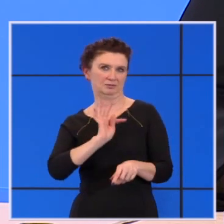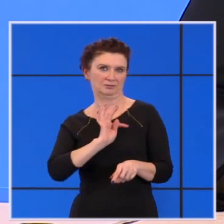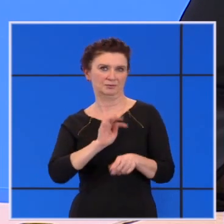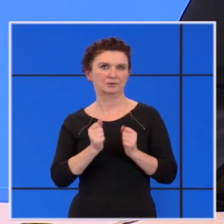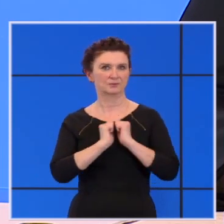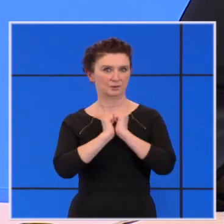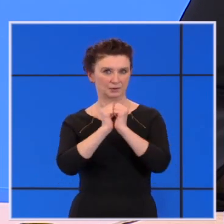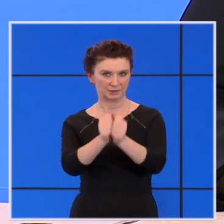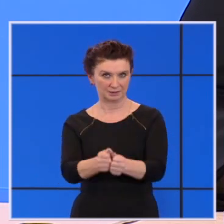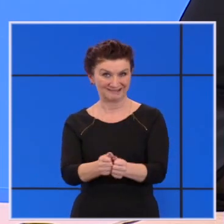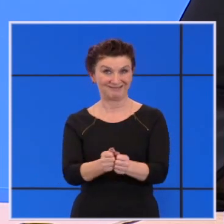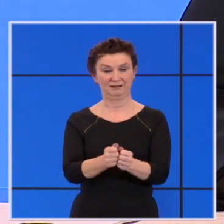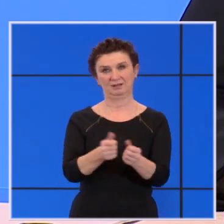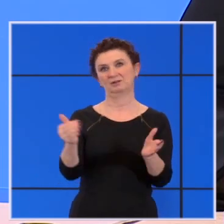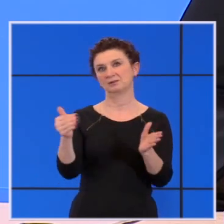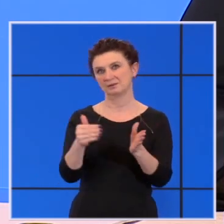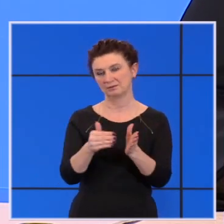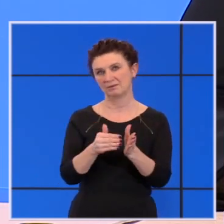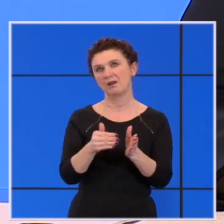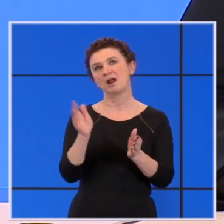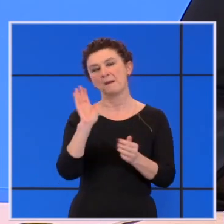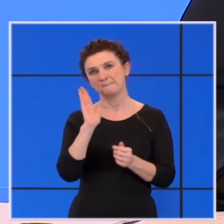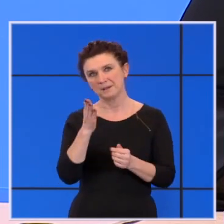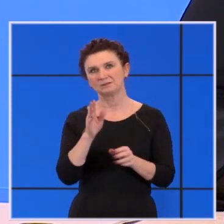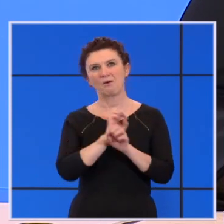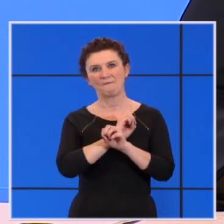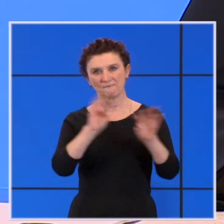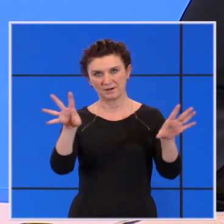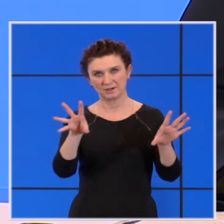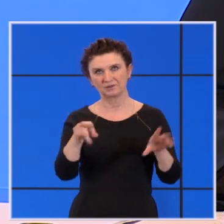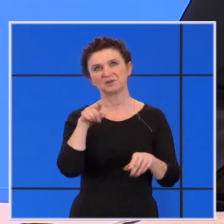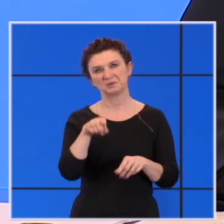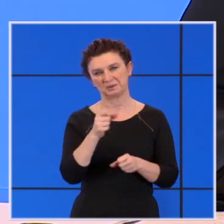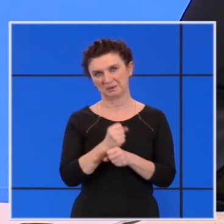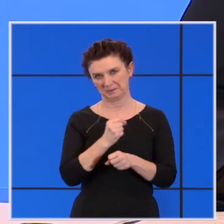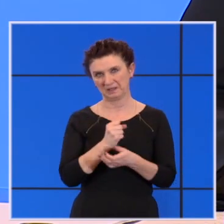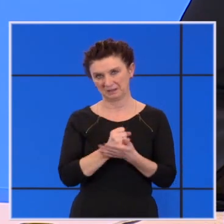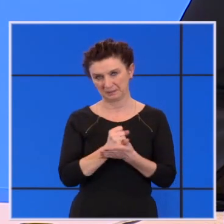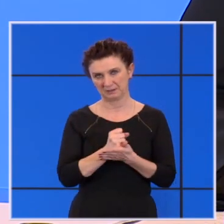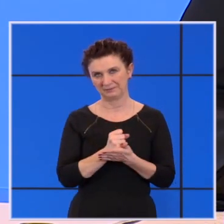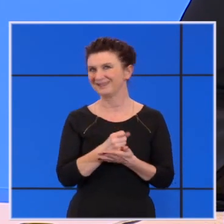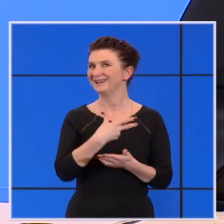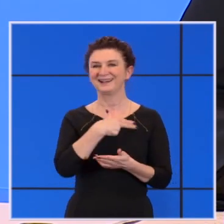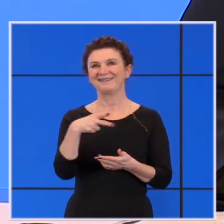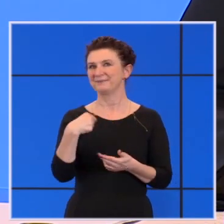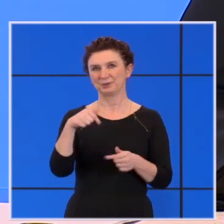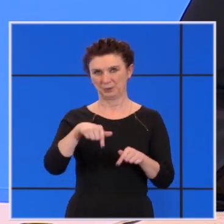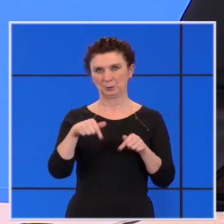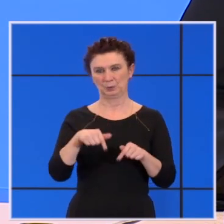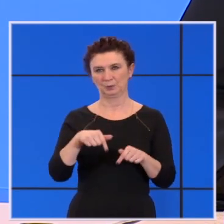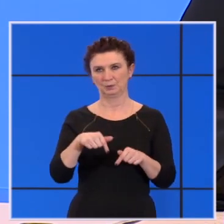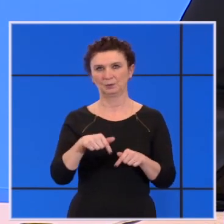wyjaśniać te sytuacje, na pewno nie jest Kancelaria Premiera Rady Ministrów. Oczywiście jeśli to pismo trafiło do